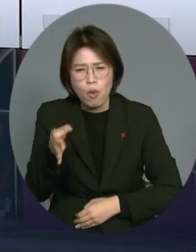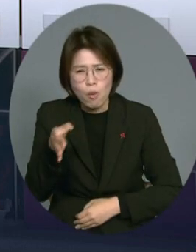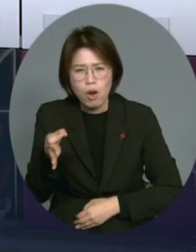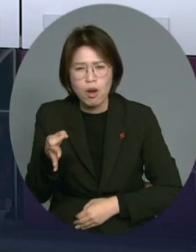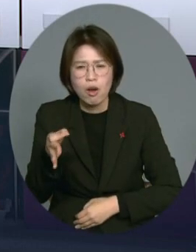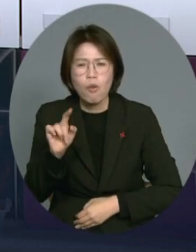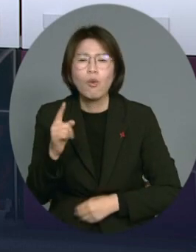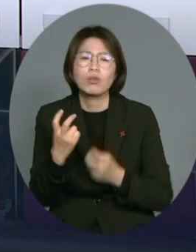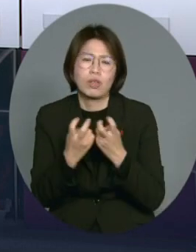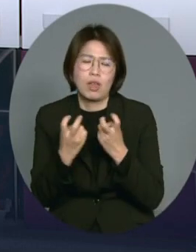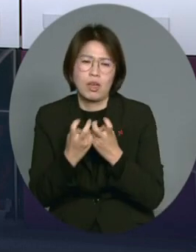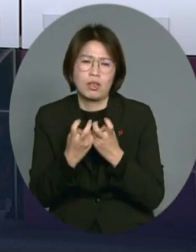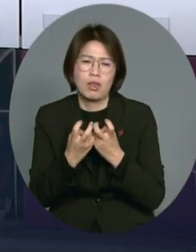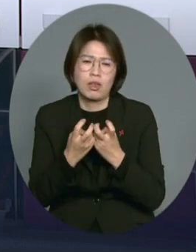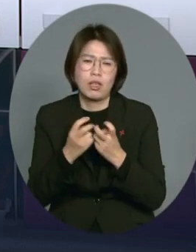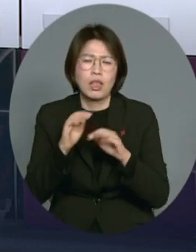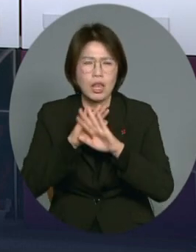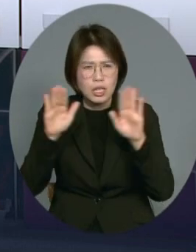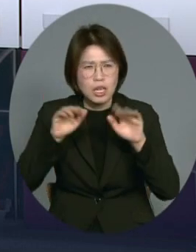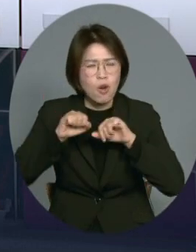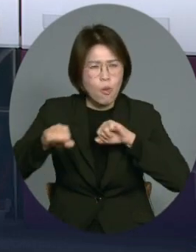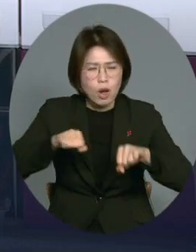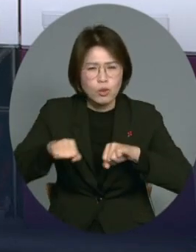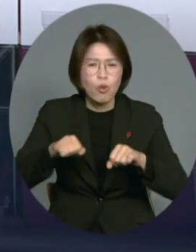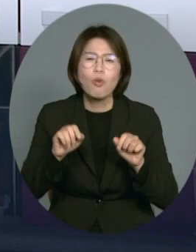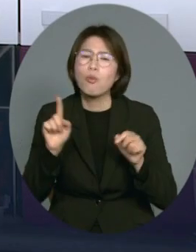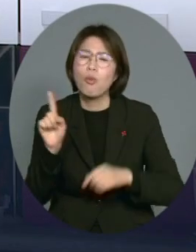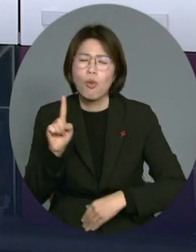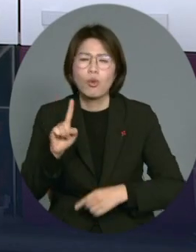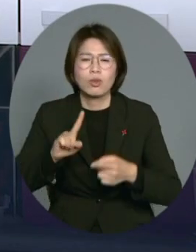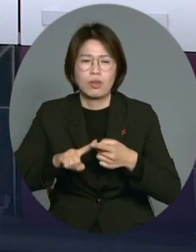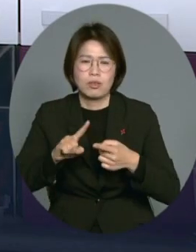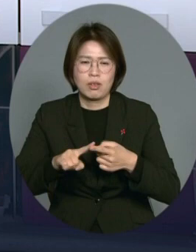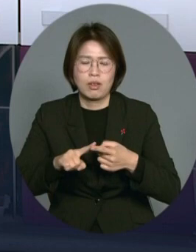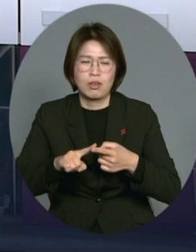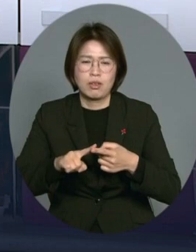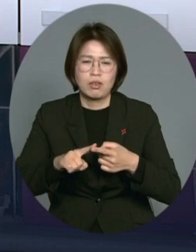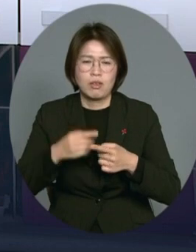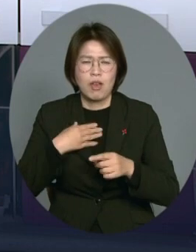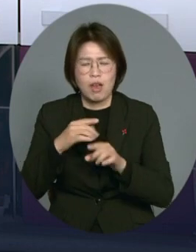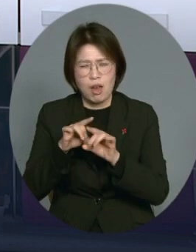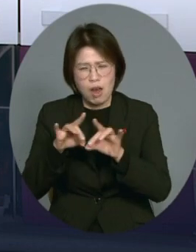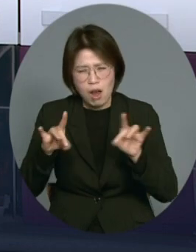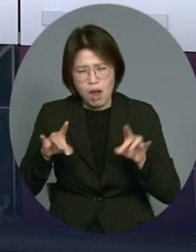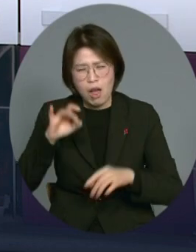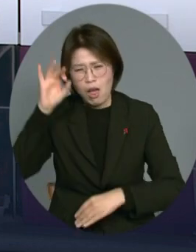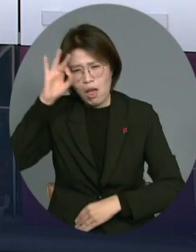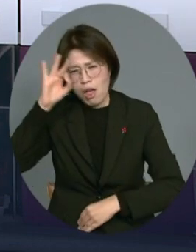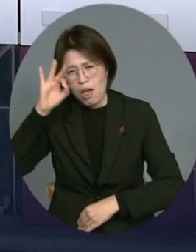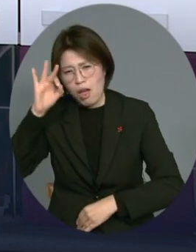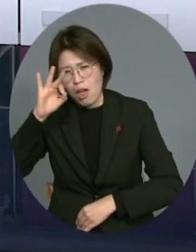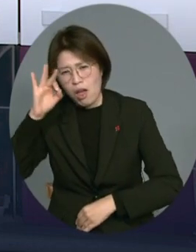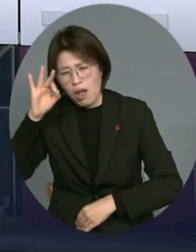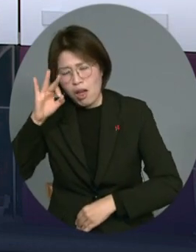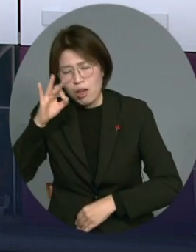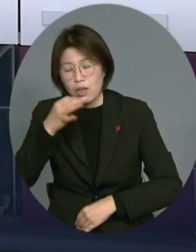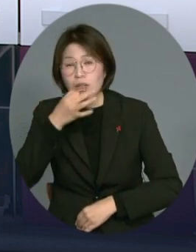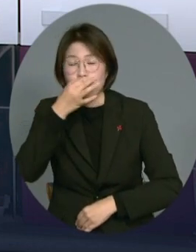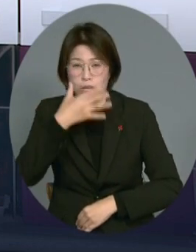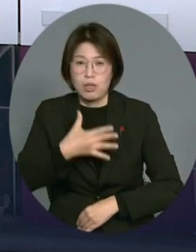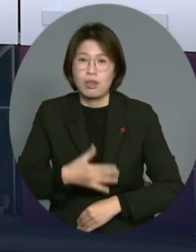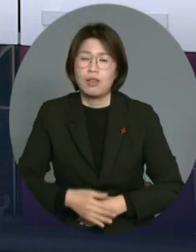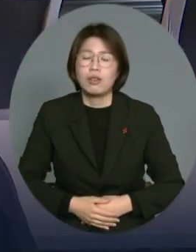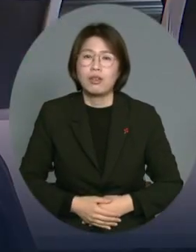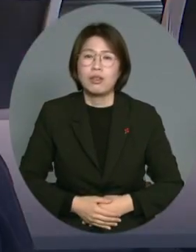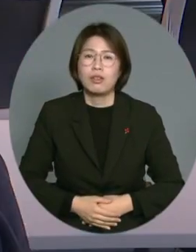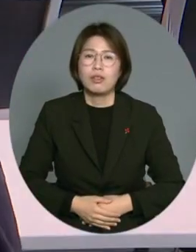것인지, 이분들이 낮에는 어떤 활동을 할 것인지에 대한 부분들, 그런 것들이 일일이 저희 발굴하는 그 시작점이 상당히